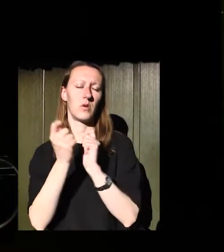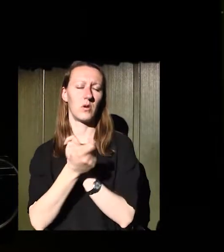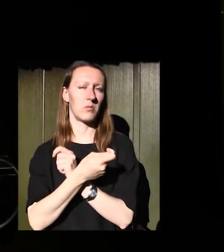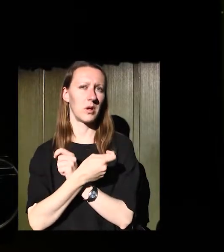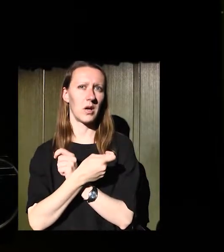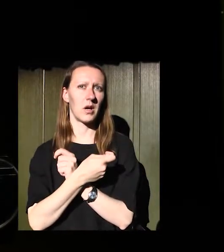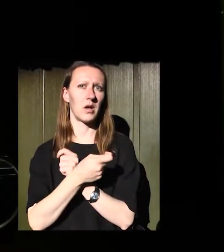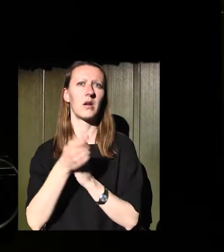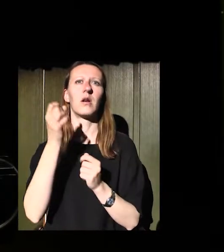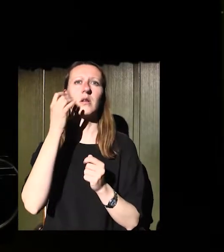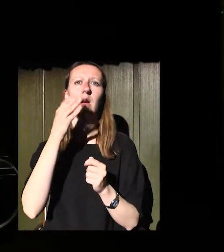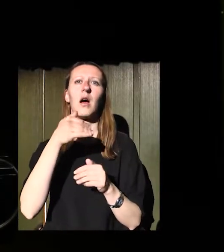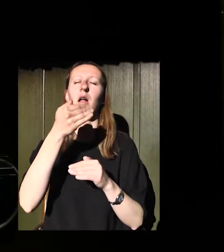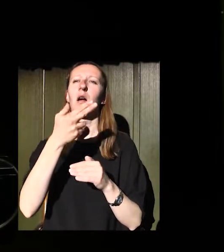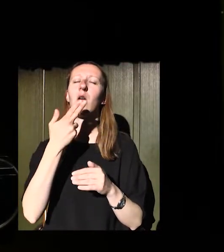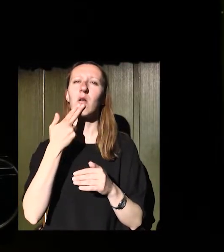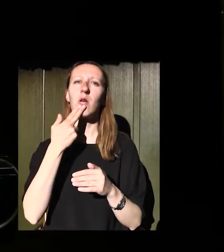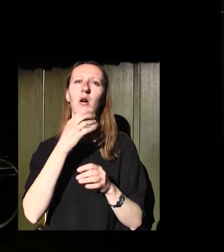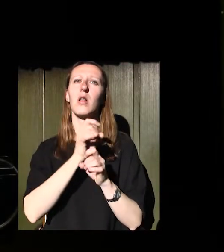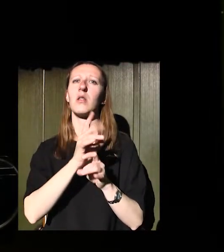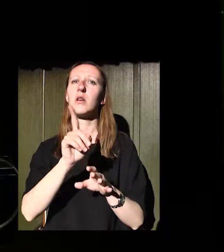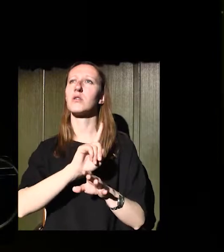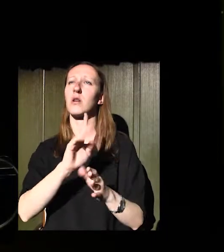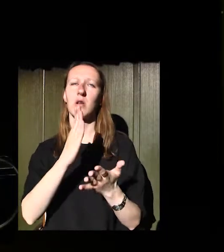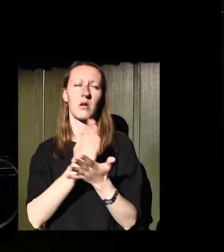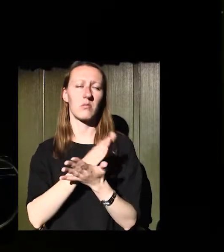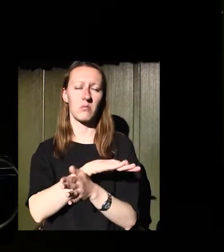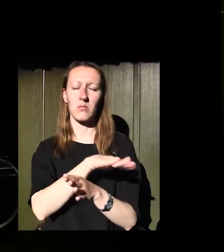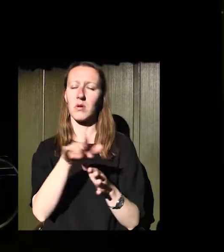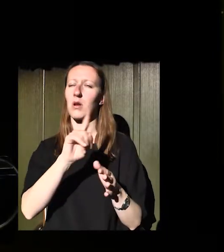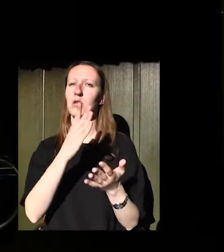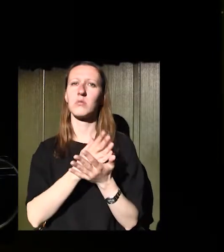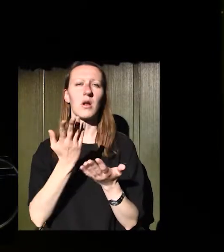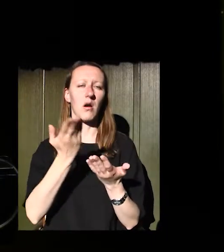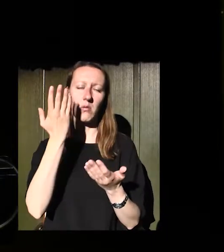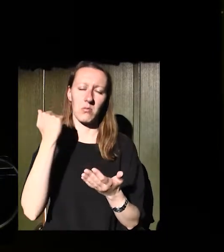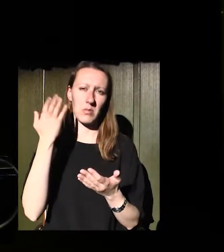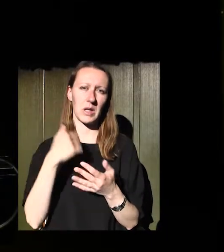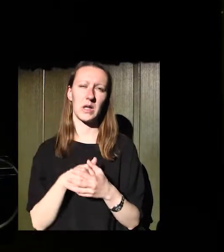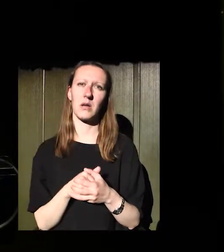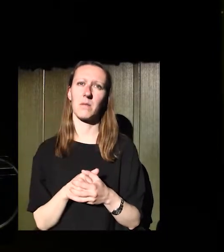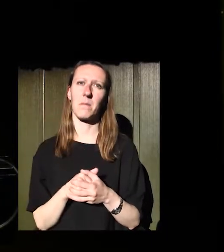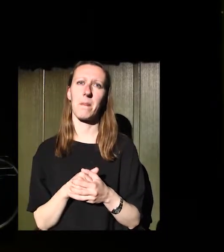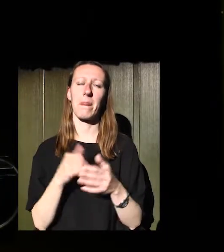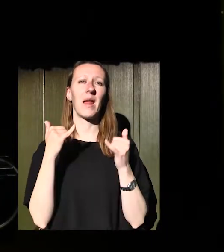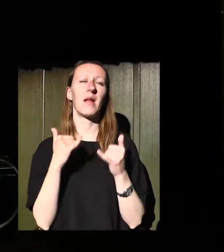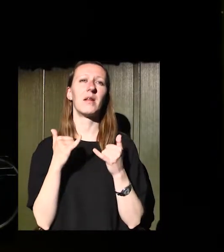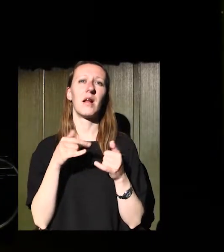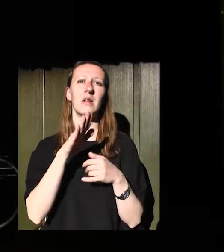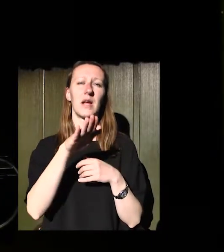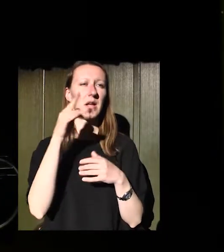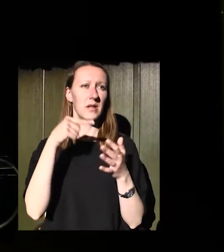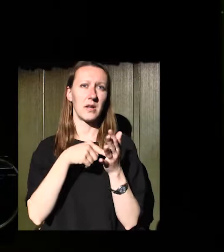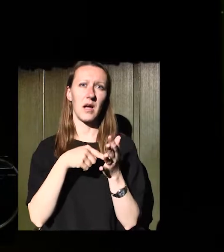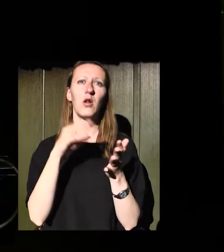promijenilo, il giorno dopo il quale niente più stato, ne mai sarà come prima. Danas